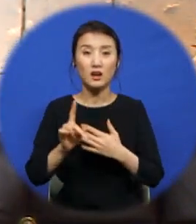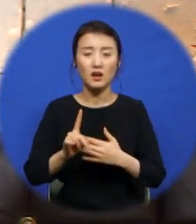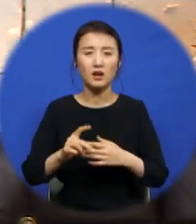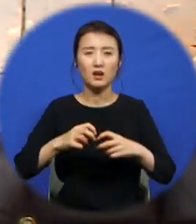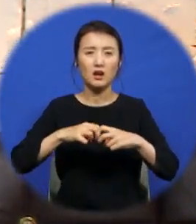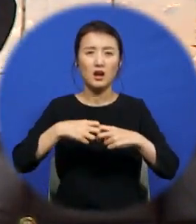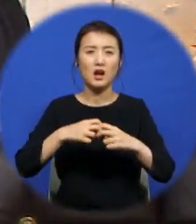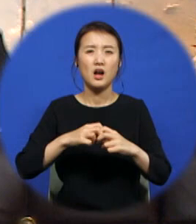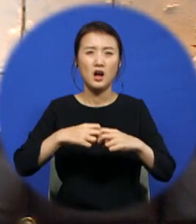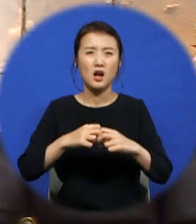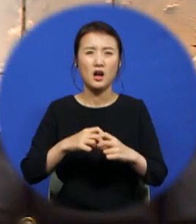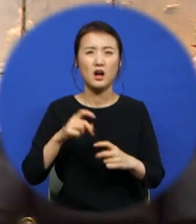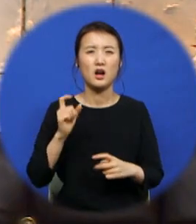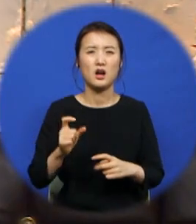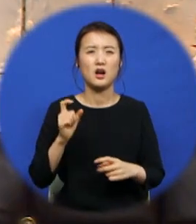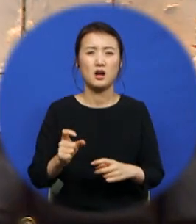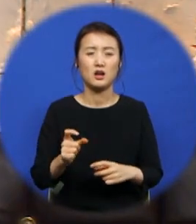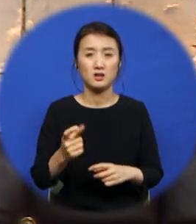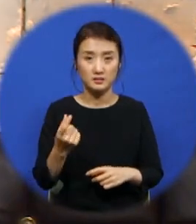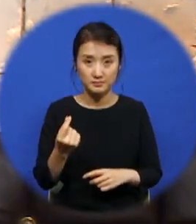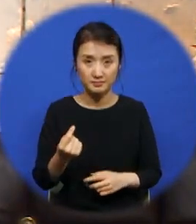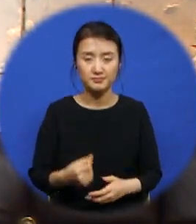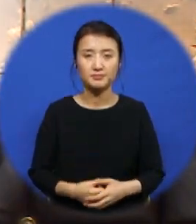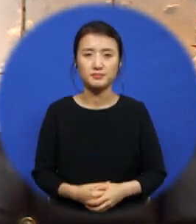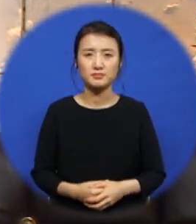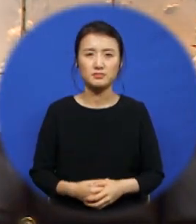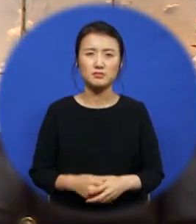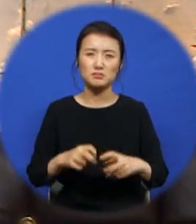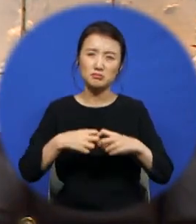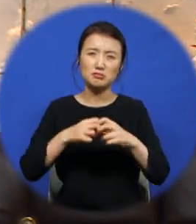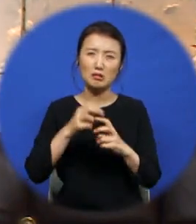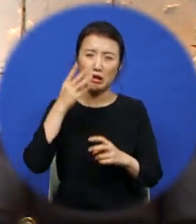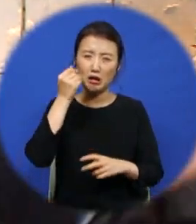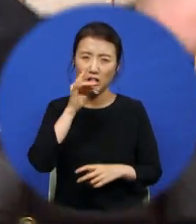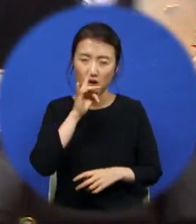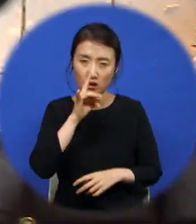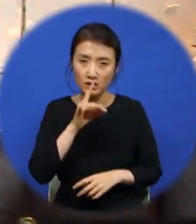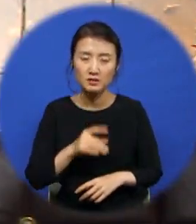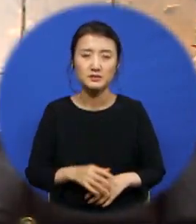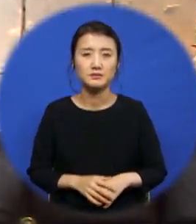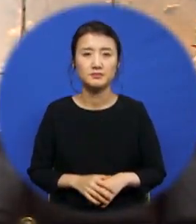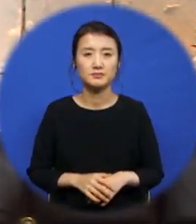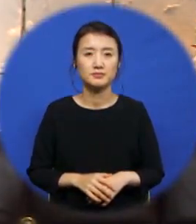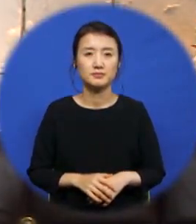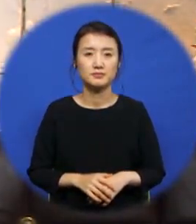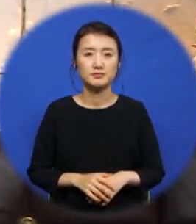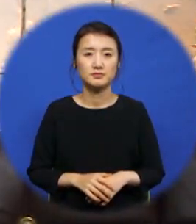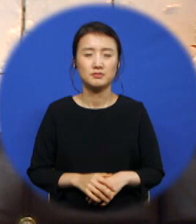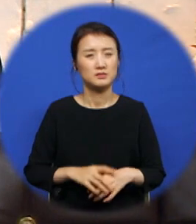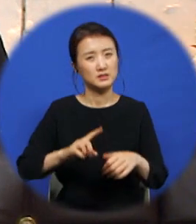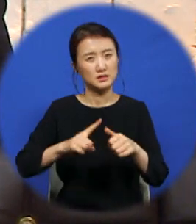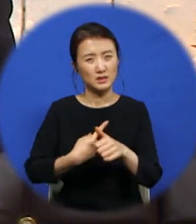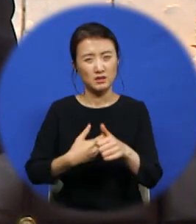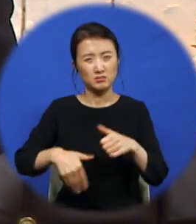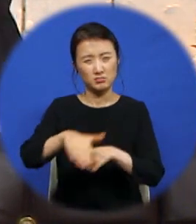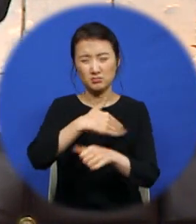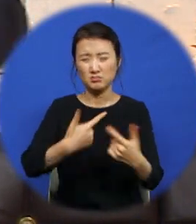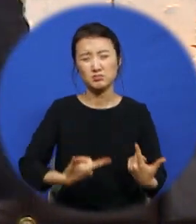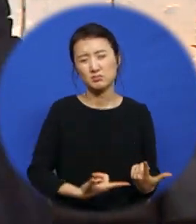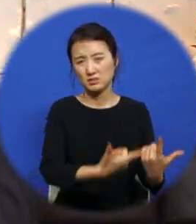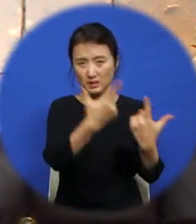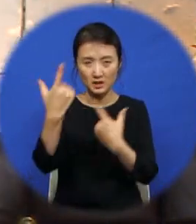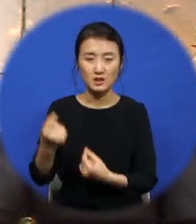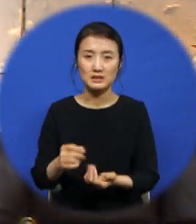어떻습니까 국조 뻑뻑해 지죠 여름 자연계의 모든 있죠 쓰지 않으면 뭡니까